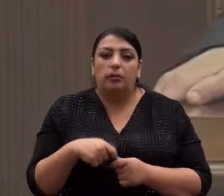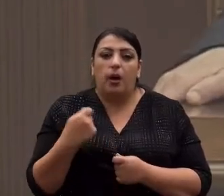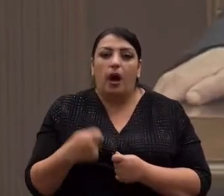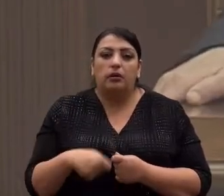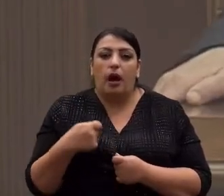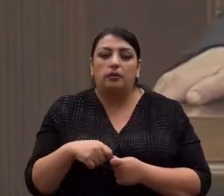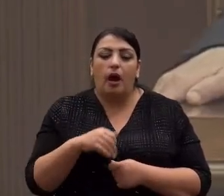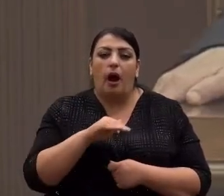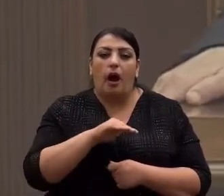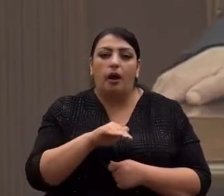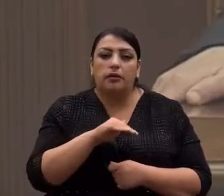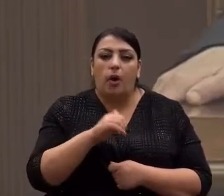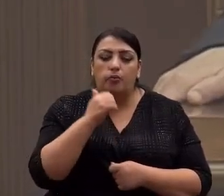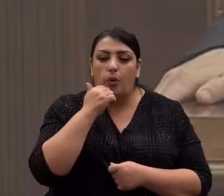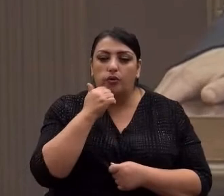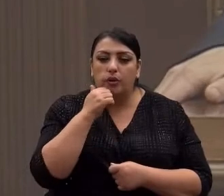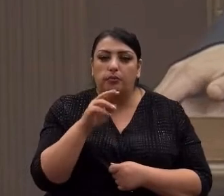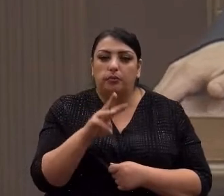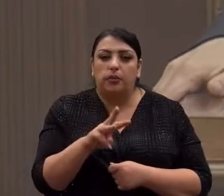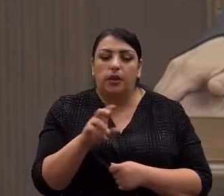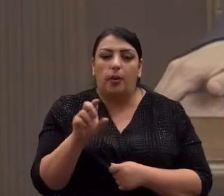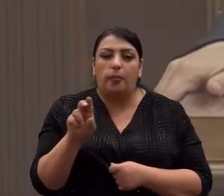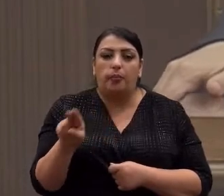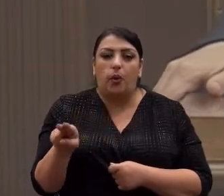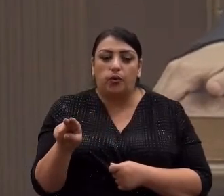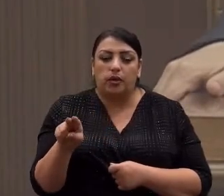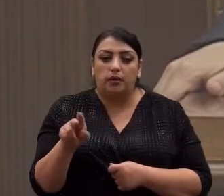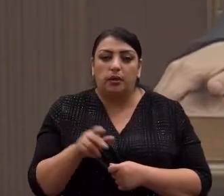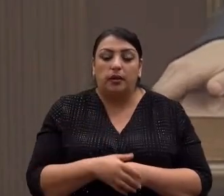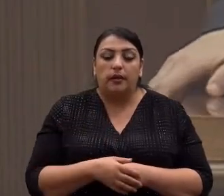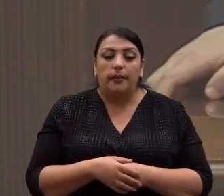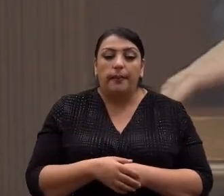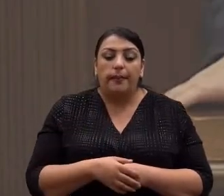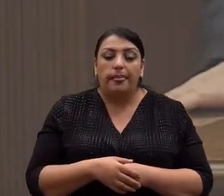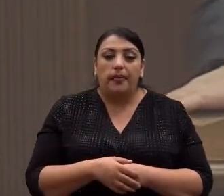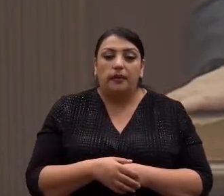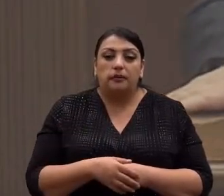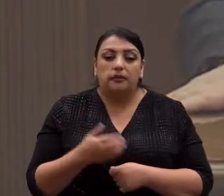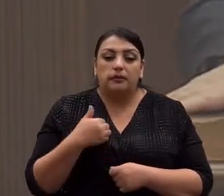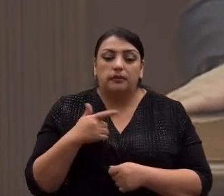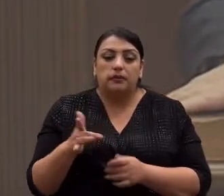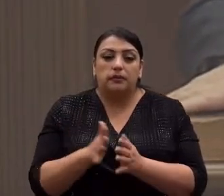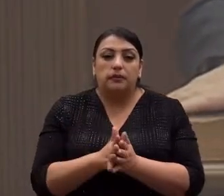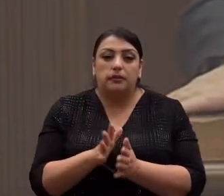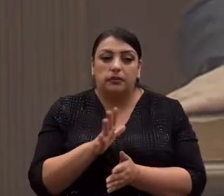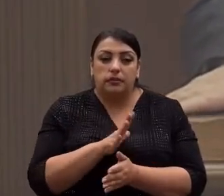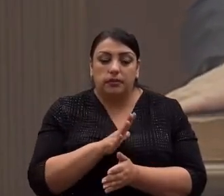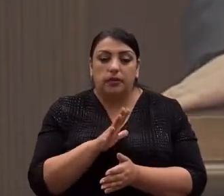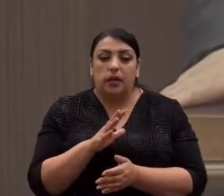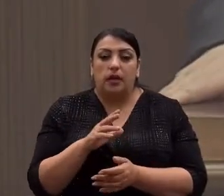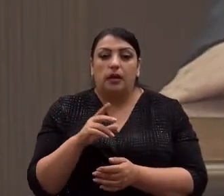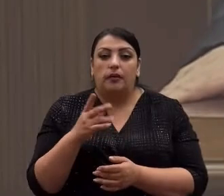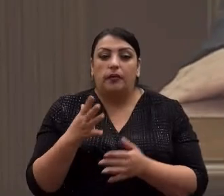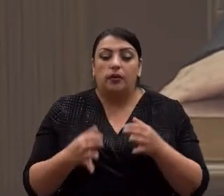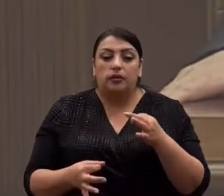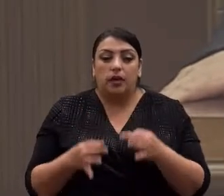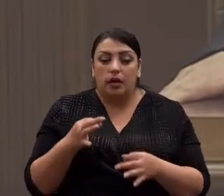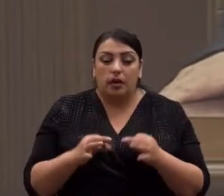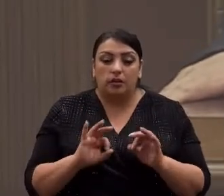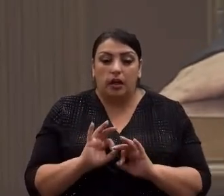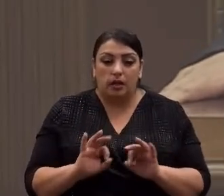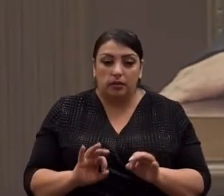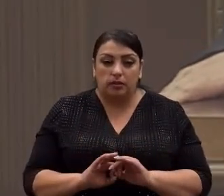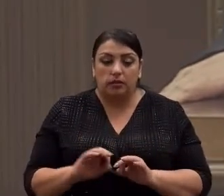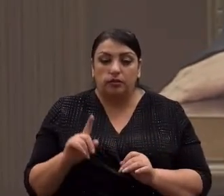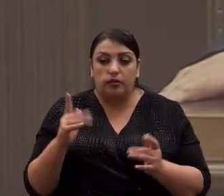Մոսկվայից, Միրան Պողոսյան, ուսամ, և կարծում եմ, ես խնդրել է, որ գլխավոր դատախազ և պարոն Քարեմյանը